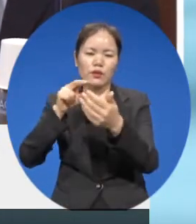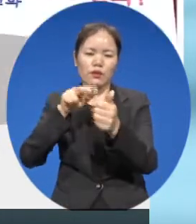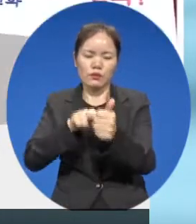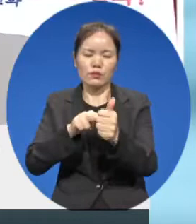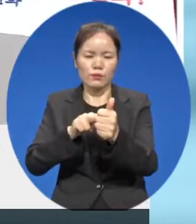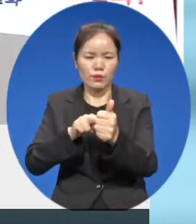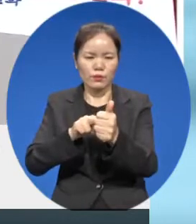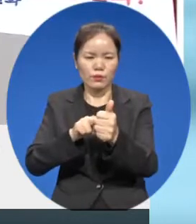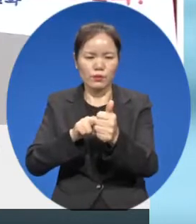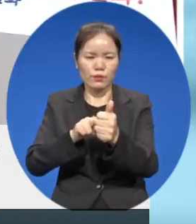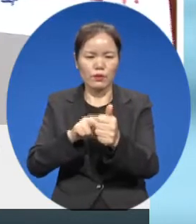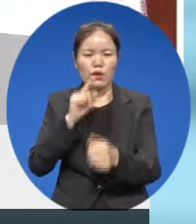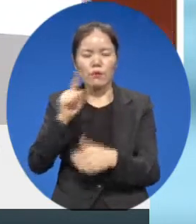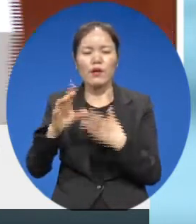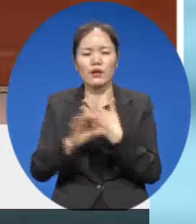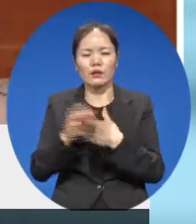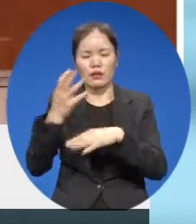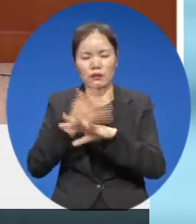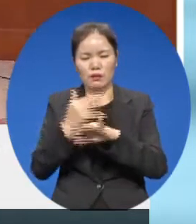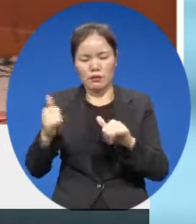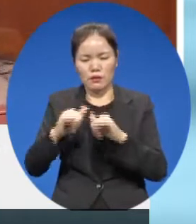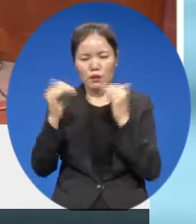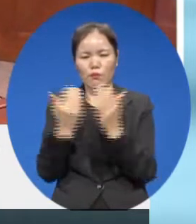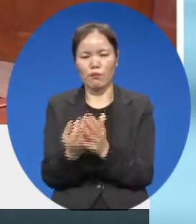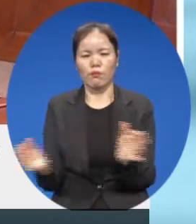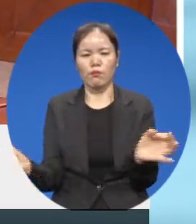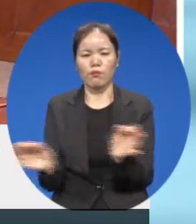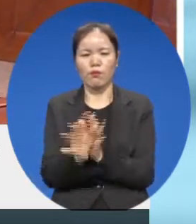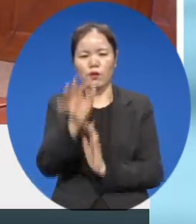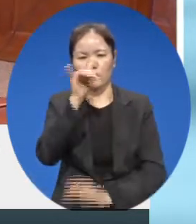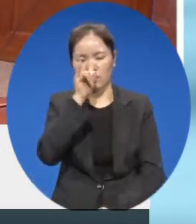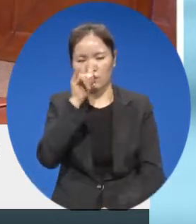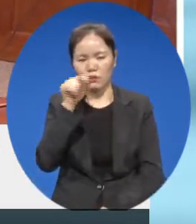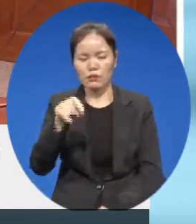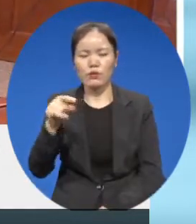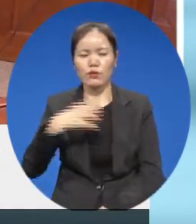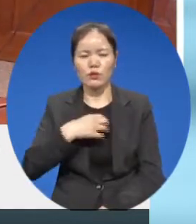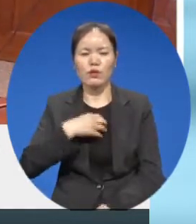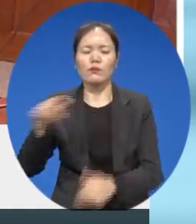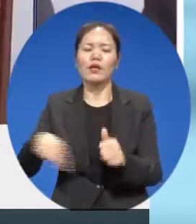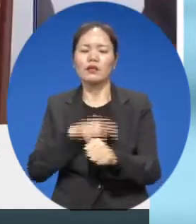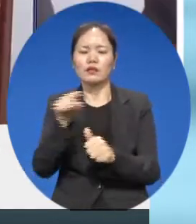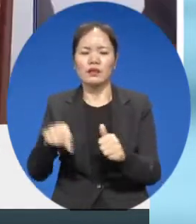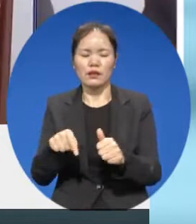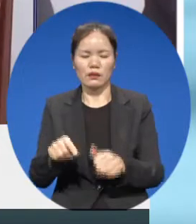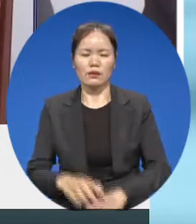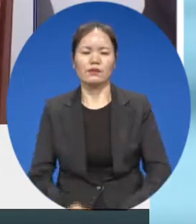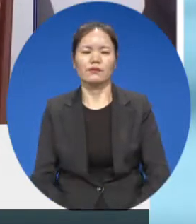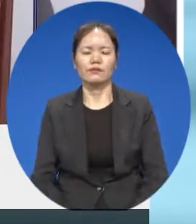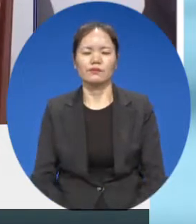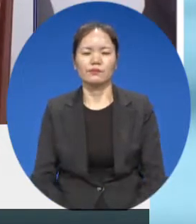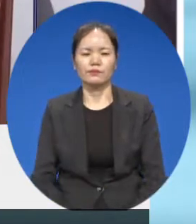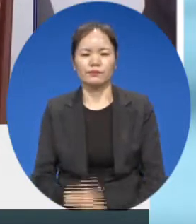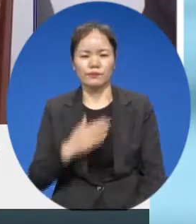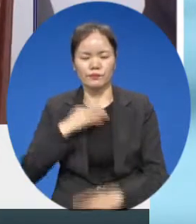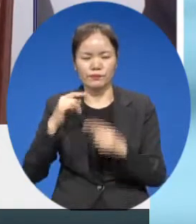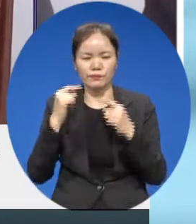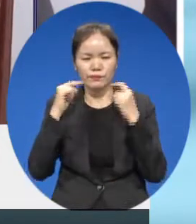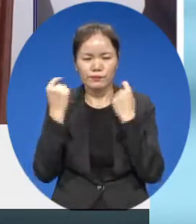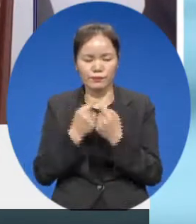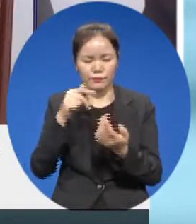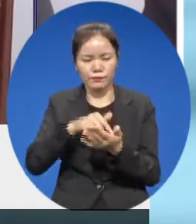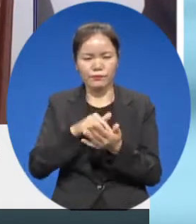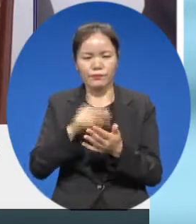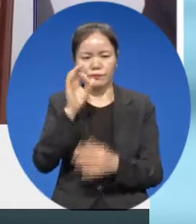잠룡 들은 거의 사라지는 경향이 나타날 수 있다는 거죠 그게 위험할 수 있는 상황이 왜냐면 저는 개인적으로 윤성열 총장이 만약에